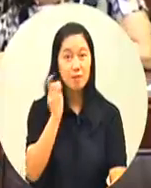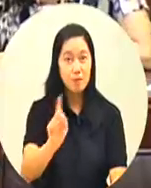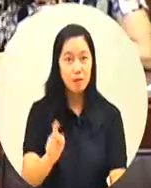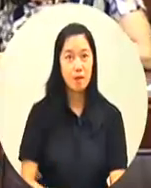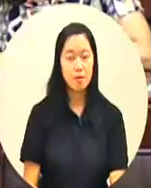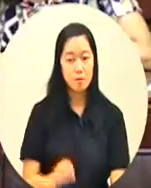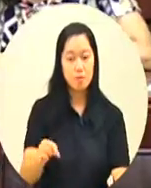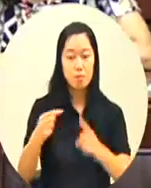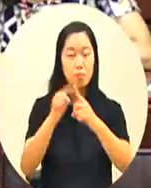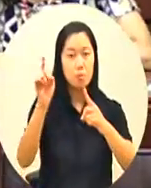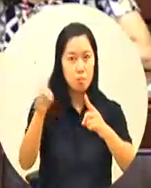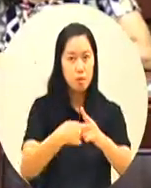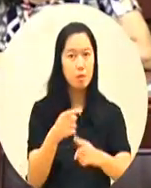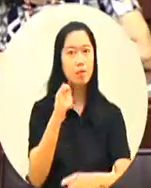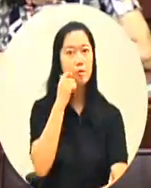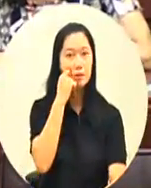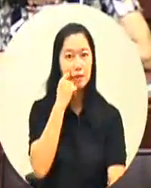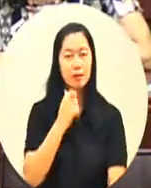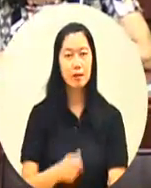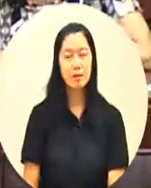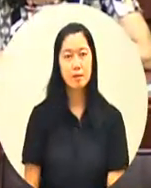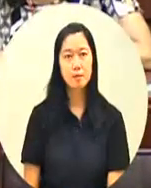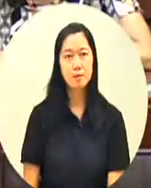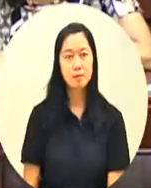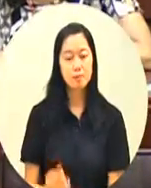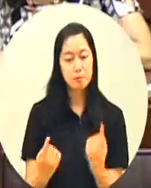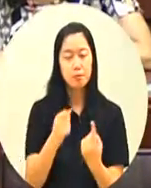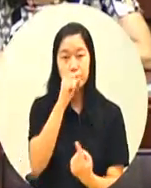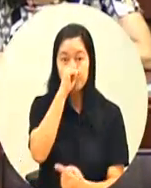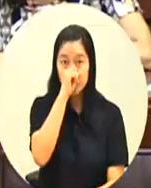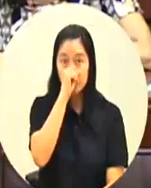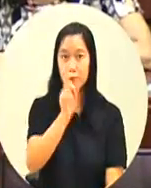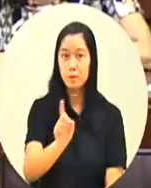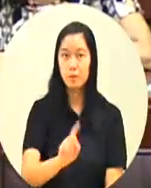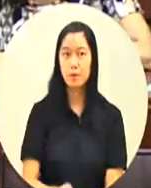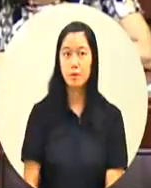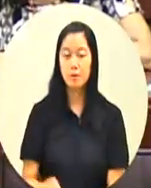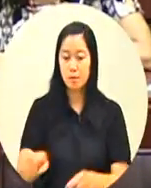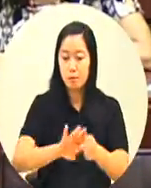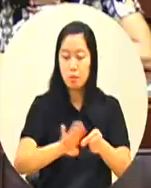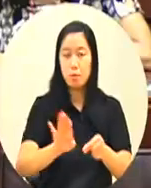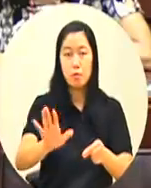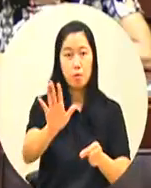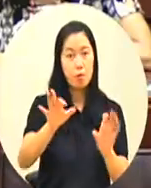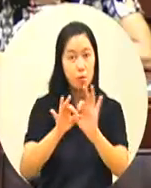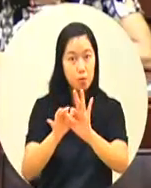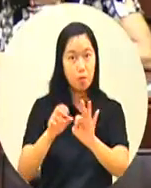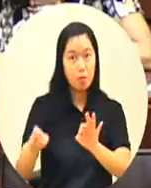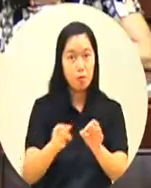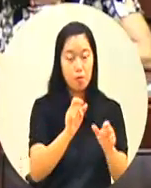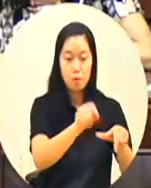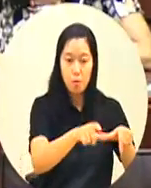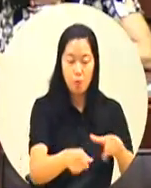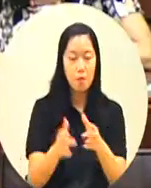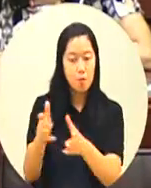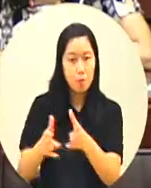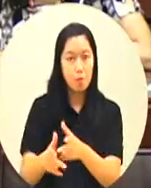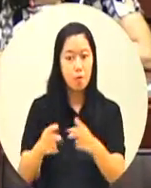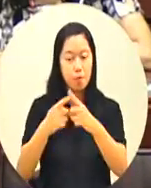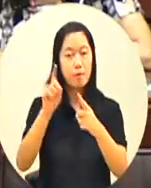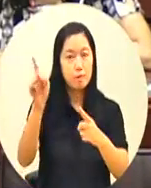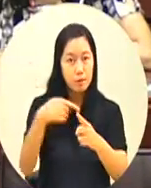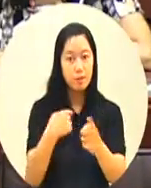种人才，所以比较好的做法是跟南部有渊源的产业人士，好，